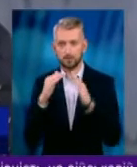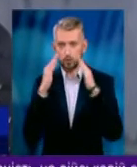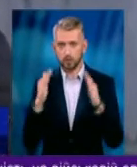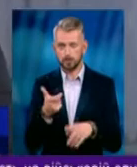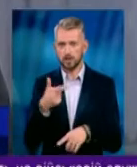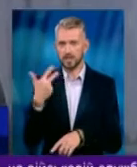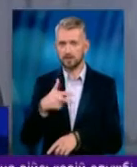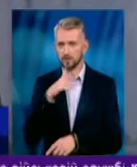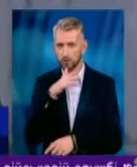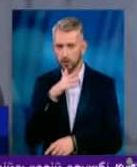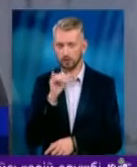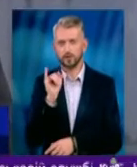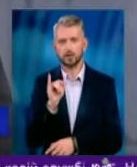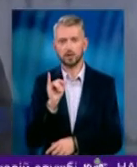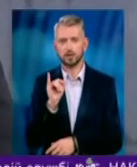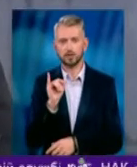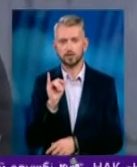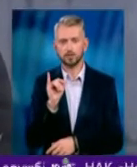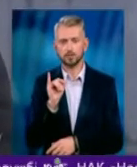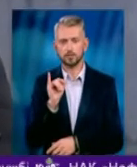Ці будівлі 30 років, і